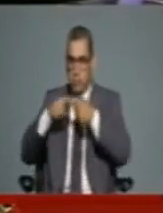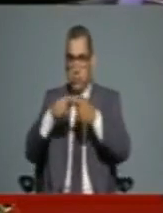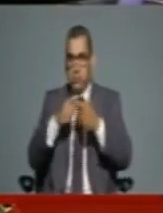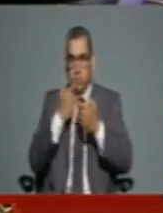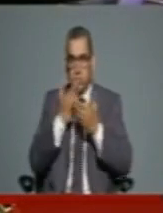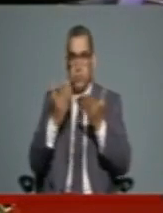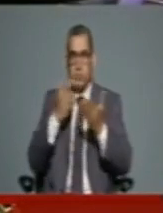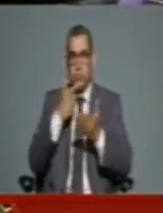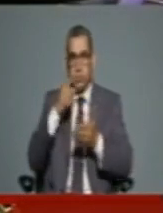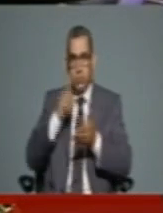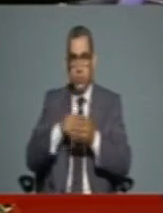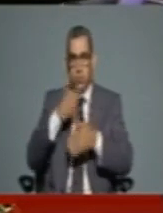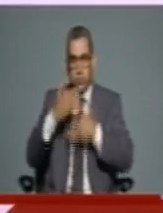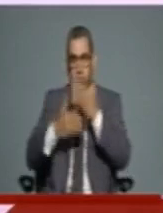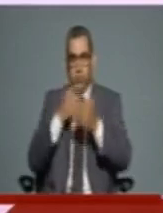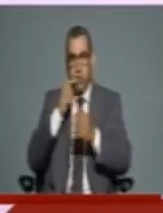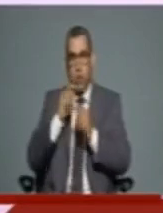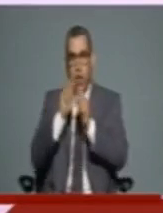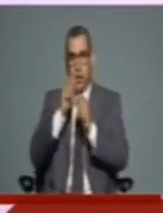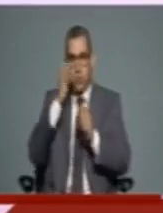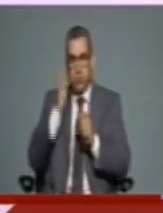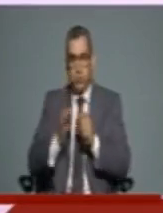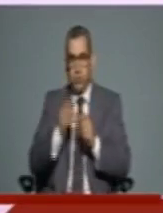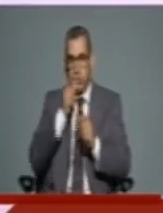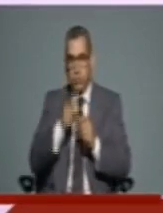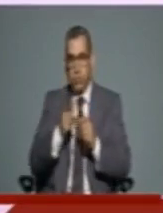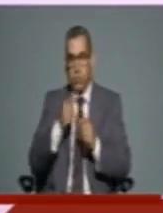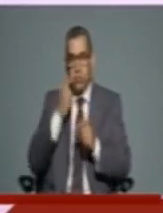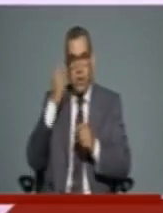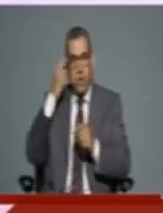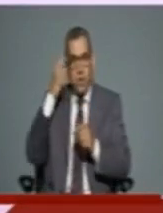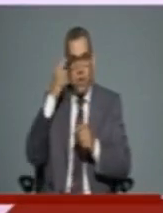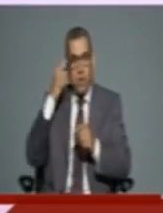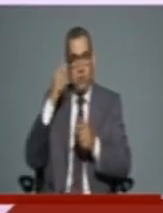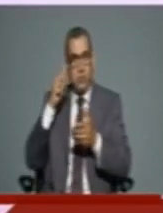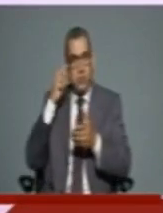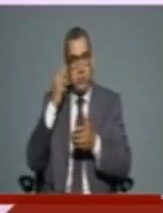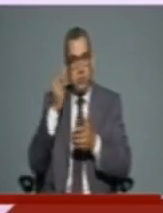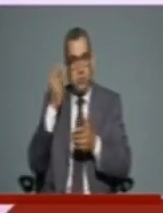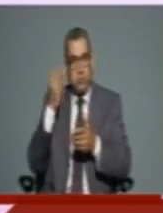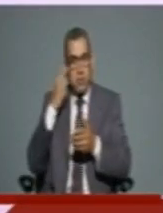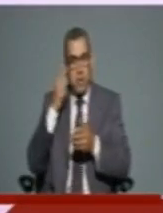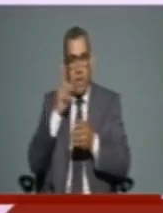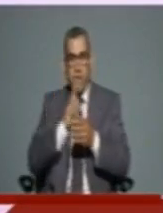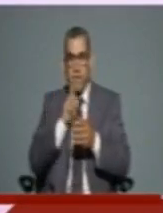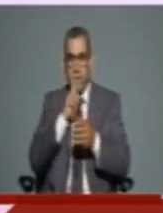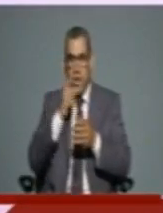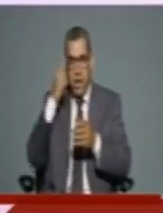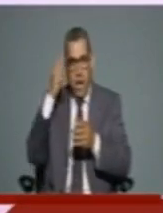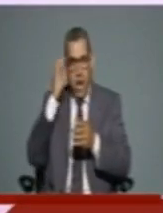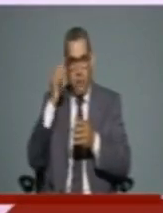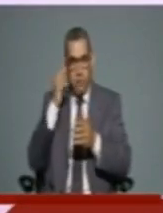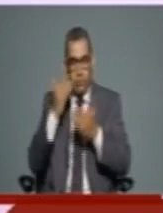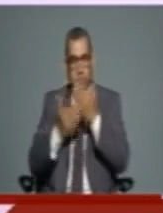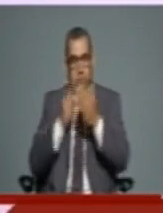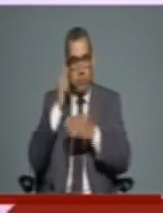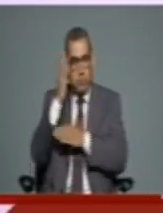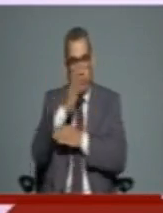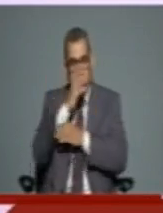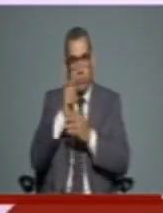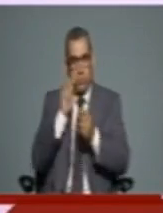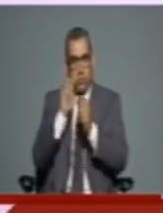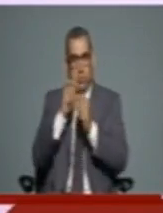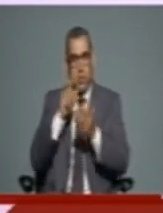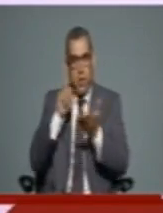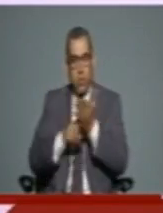الزمن إلى التفكير العلمي والتخطيط وتنفيذ الحلول على